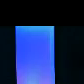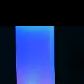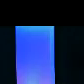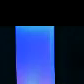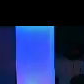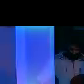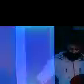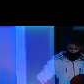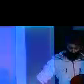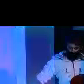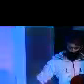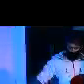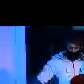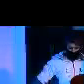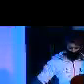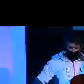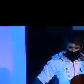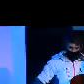wereld